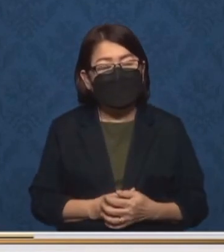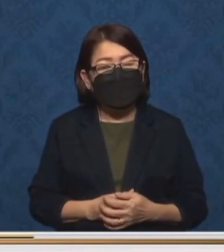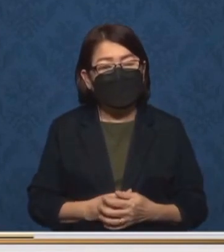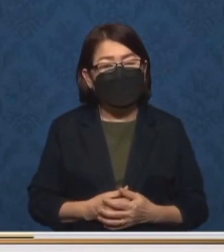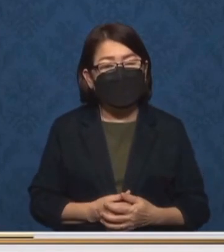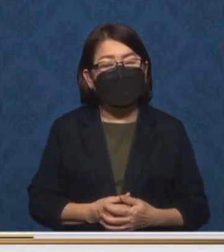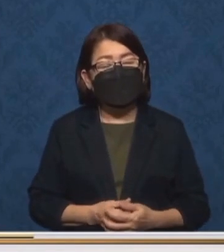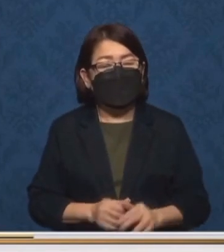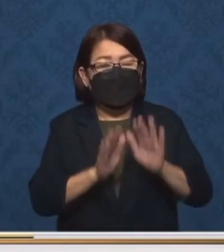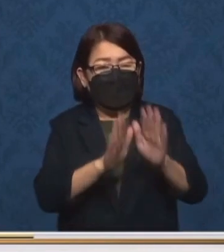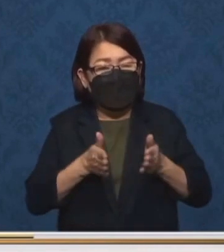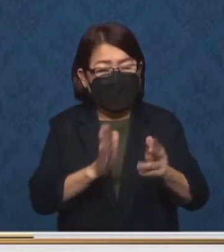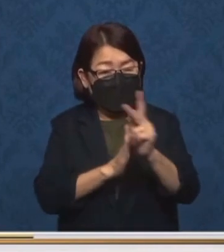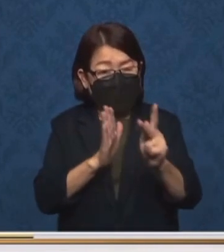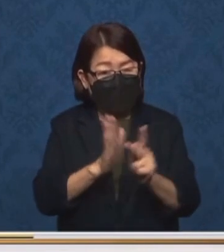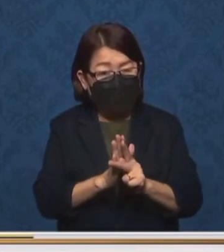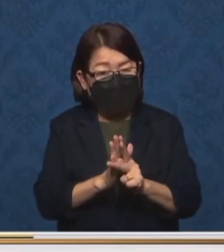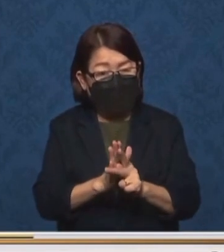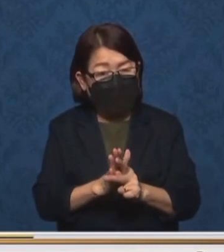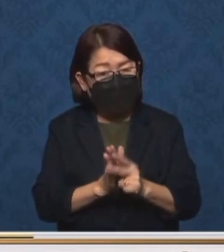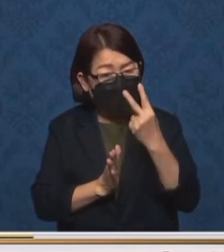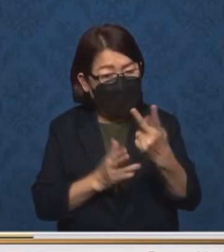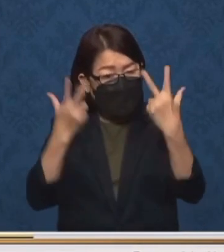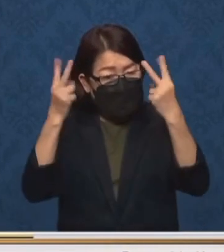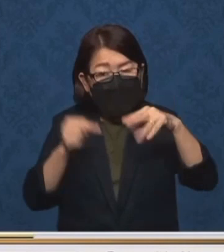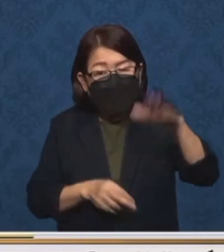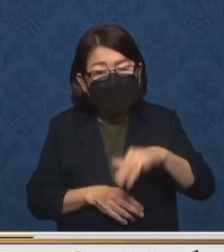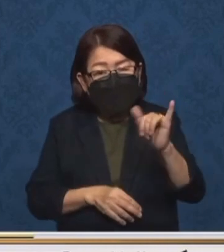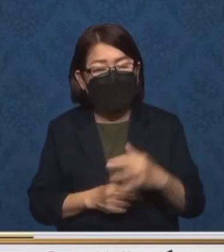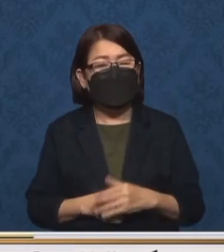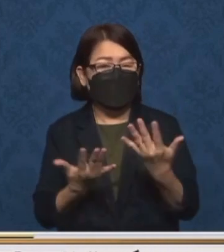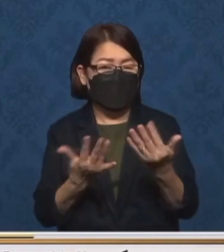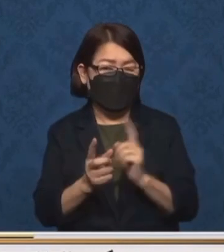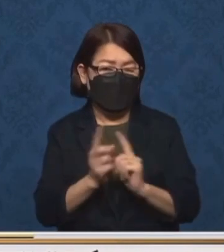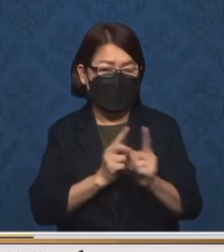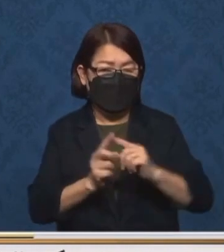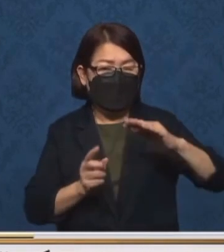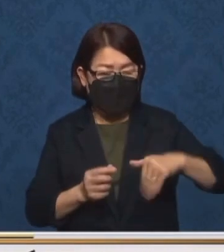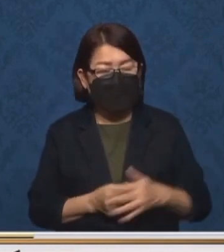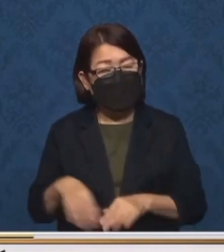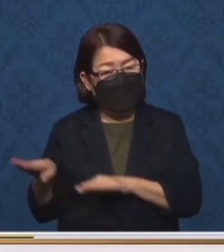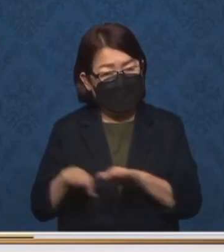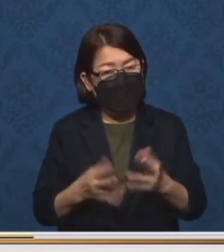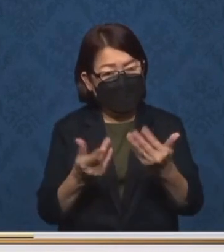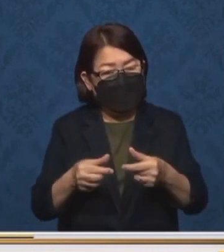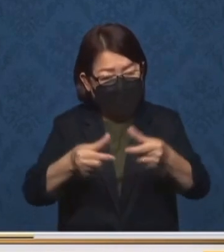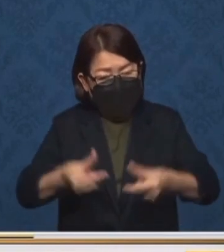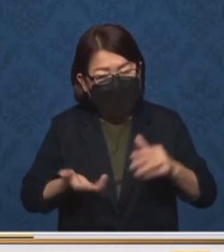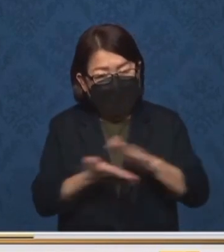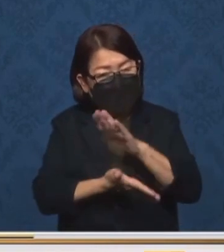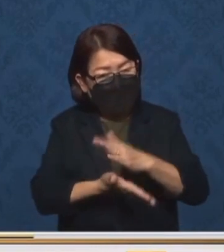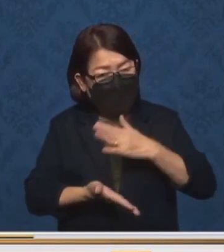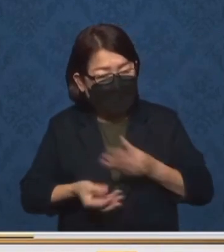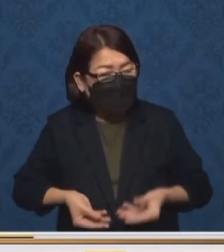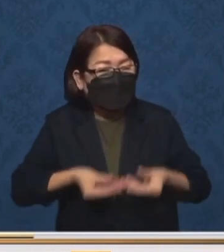ฝ่ายกฎหมายของท่านนะครเพะท่ไม่มาก็เดีววากันวาดอย่ไรนะเตรีมรบเอกสารทอยใมอชบับนของผม